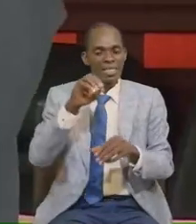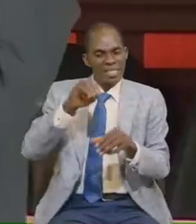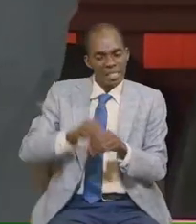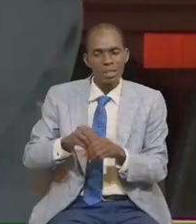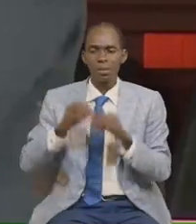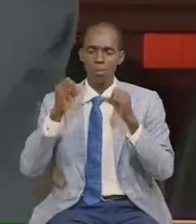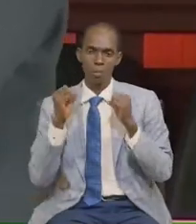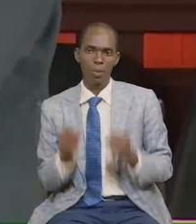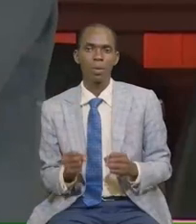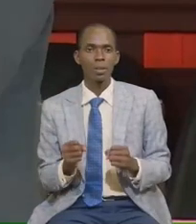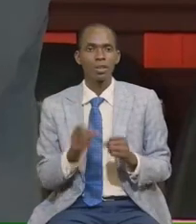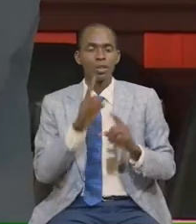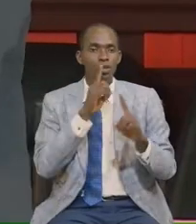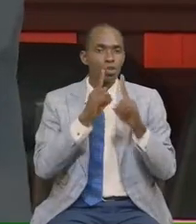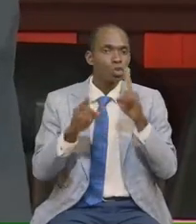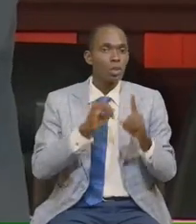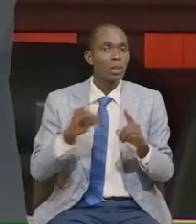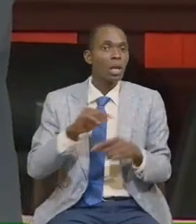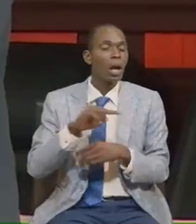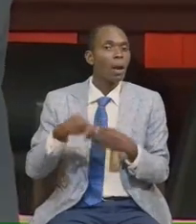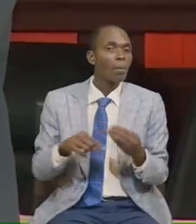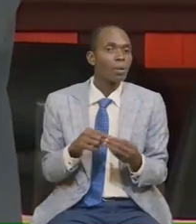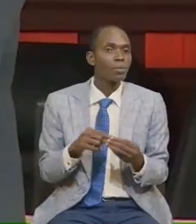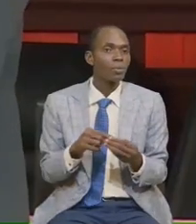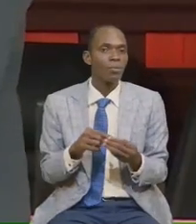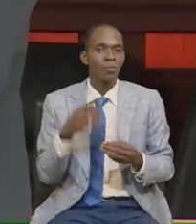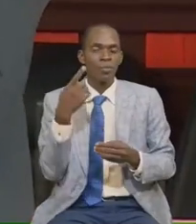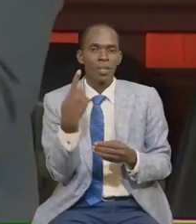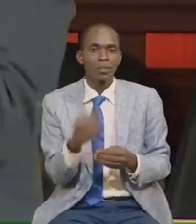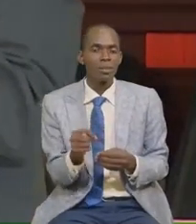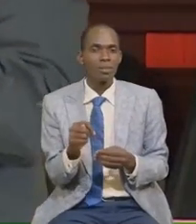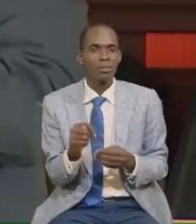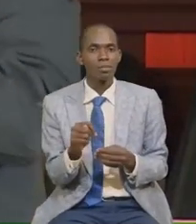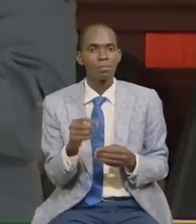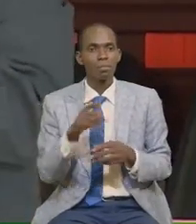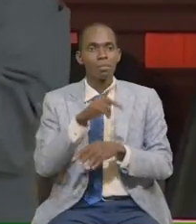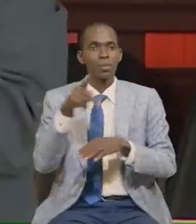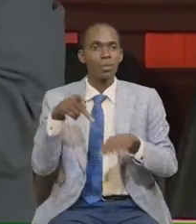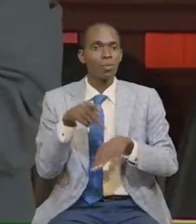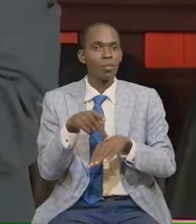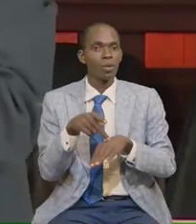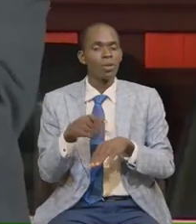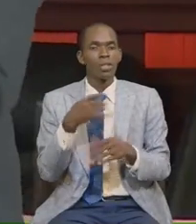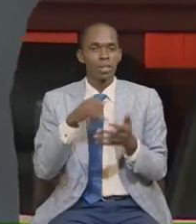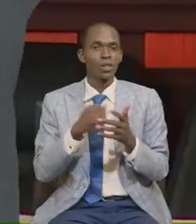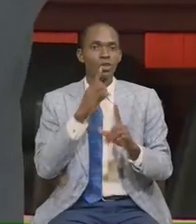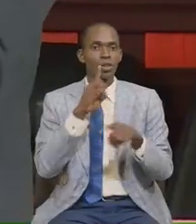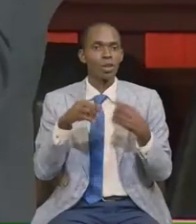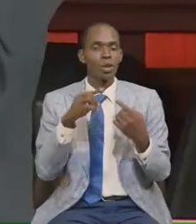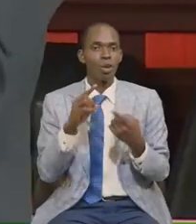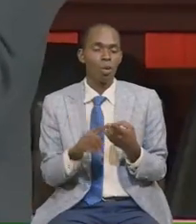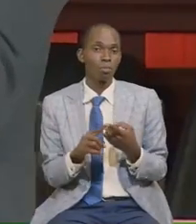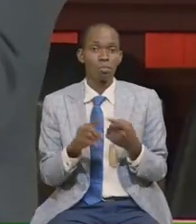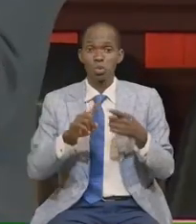pouvoir. Il parle des autorités qui ont le pouvoir. Il parle en réalité